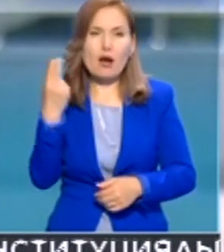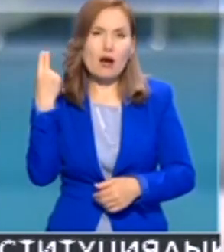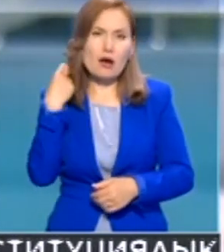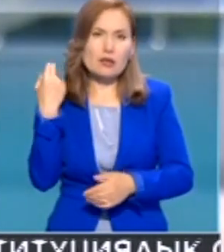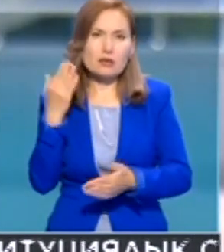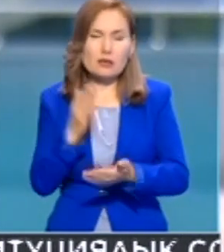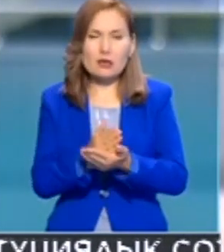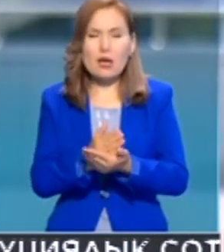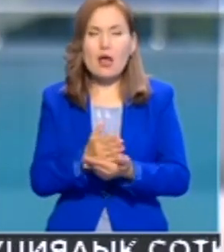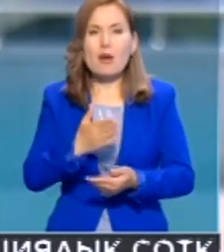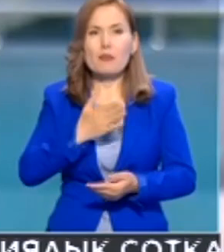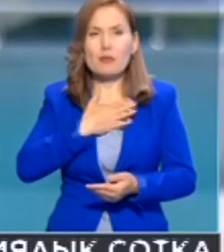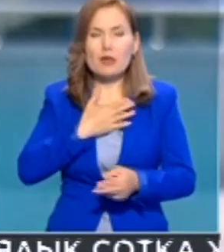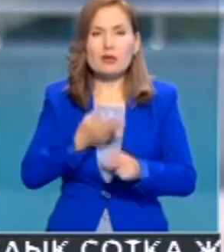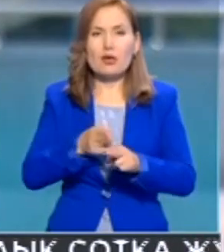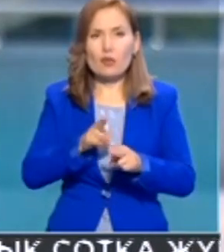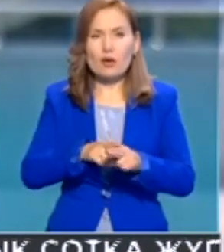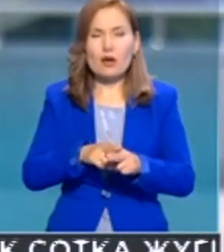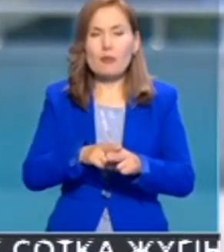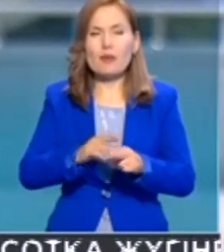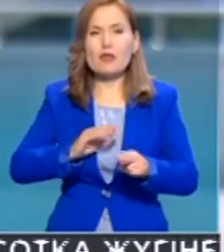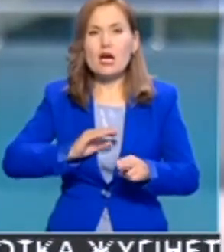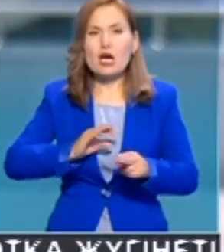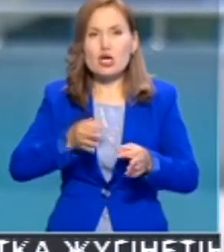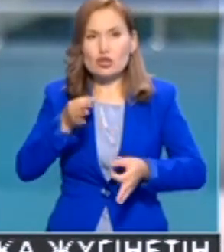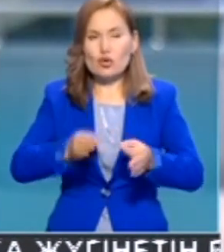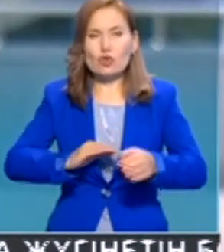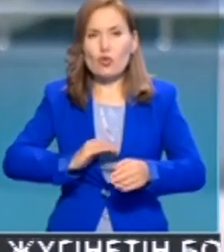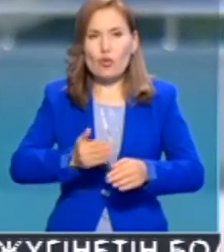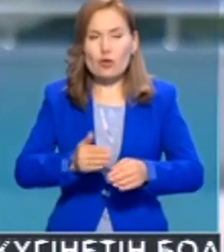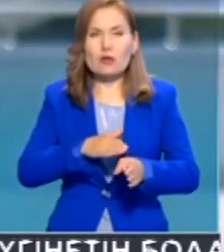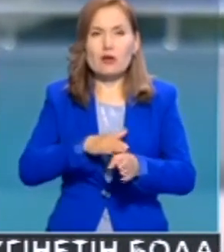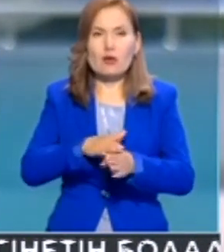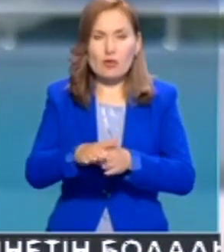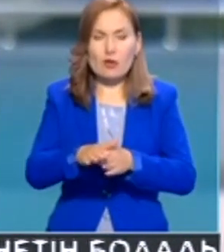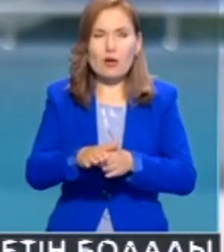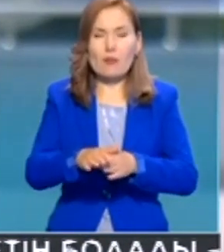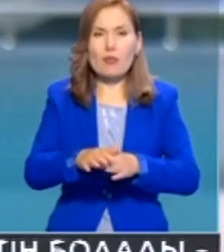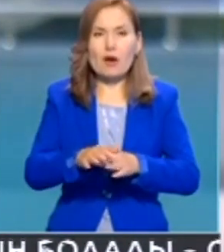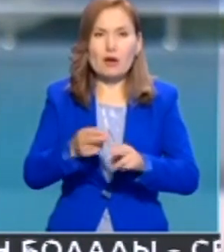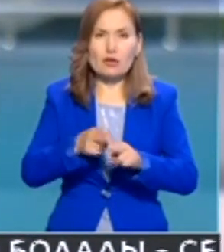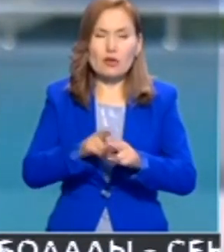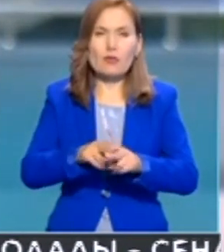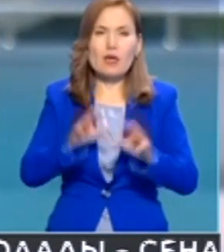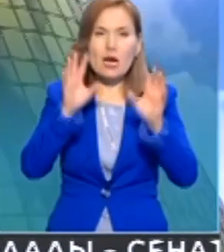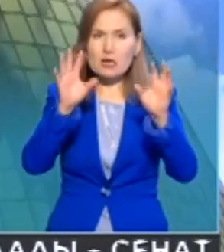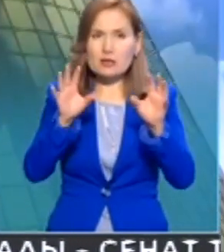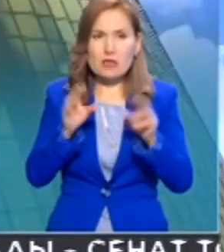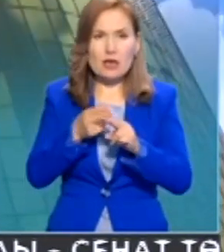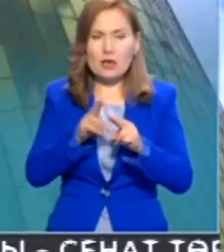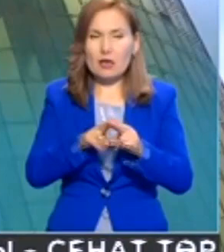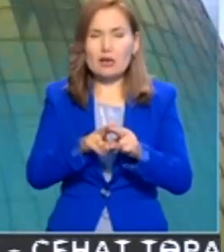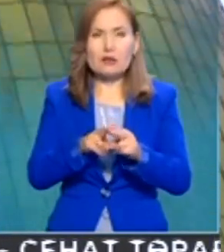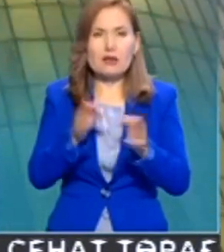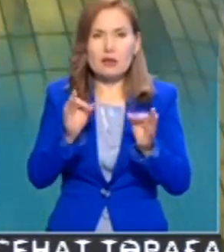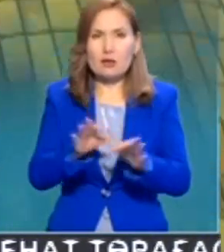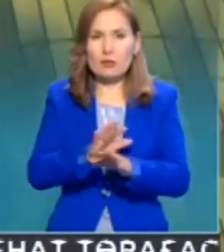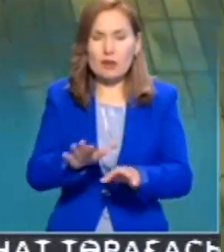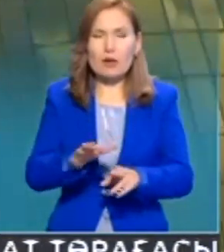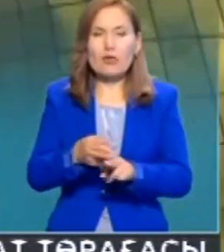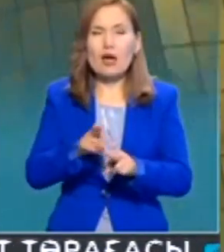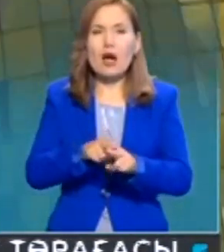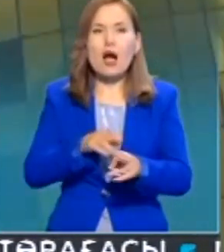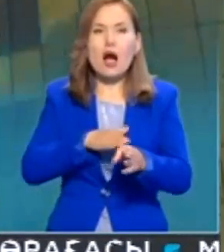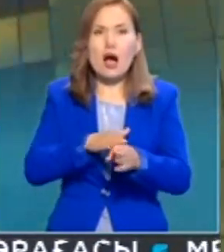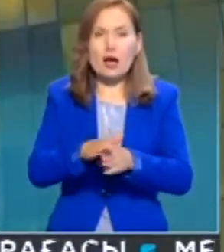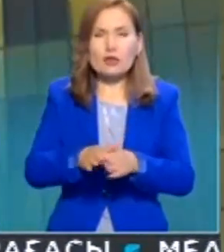отыр. Менің ойымша, оның әрекеттері дұрыс болғанына қарамастан, заңның нормаларының өзі әділетсіз деп ойлаймын. Атқарушылық іс жүргізу